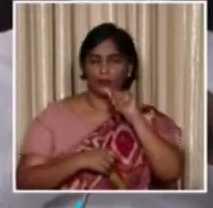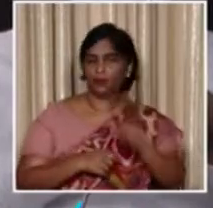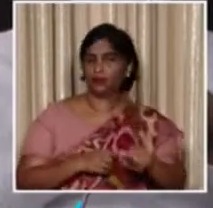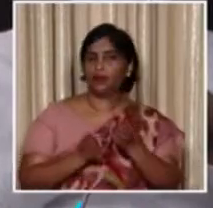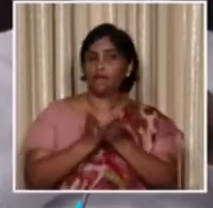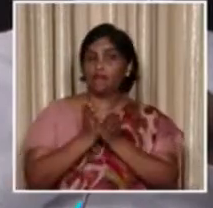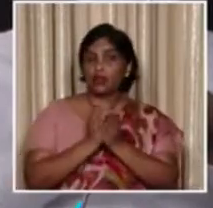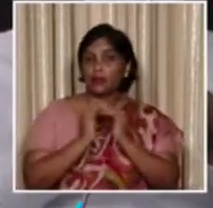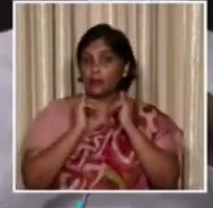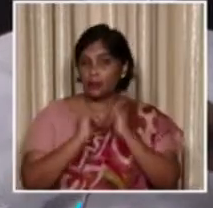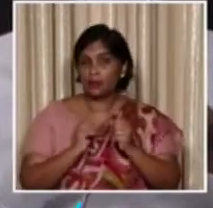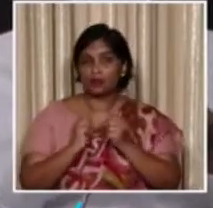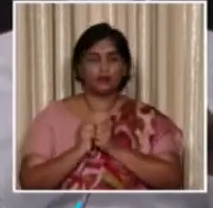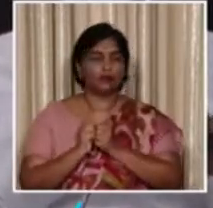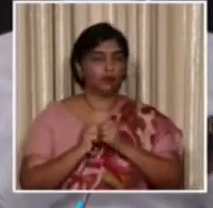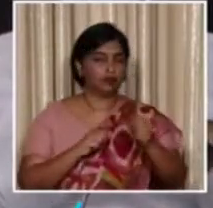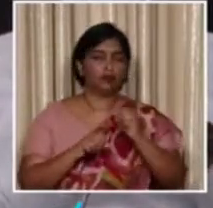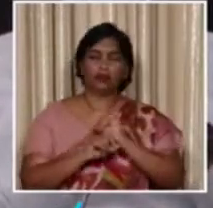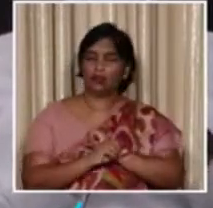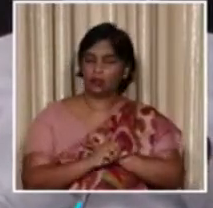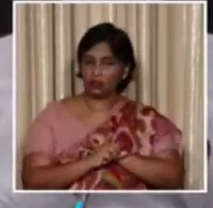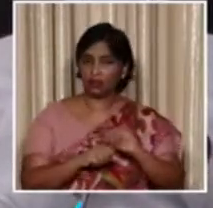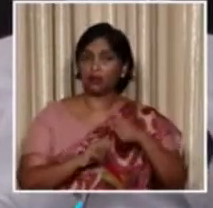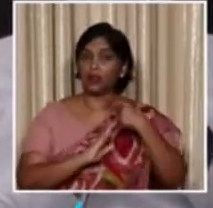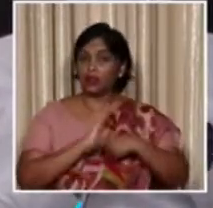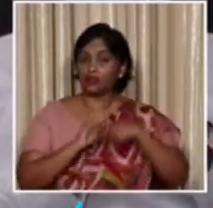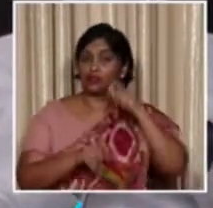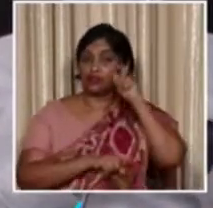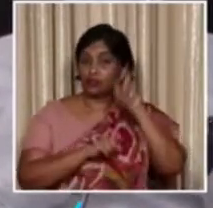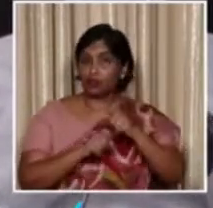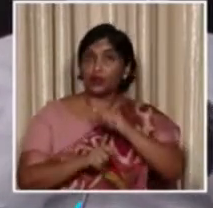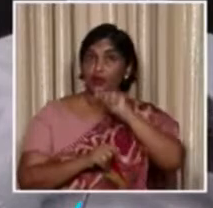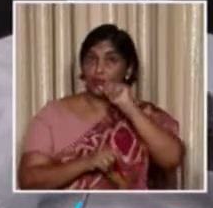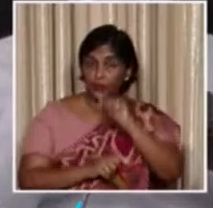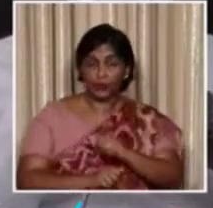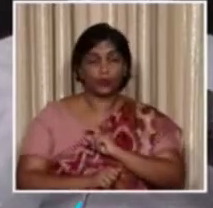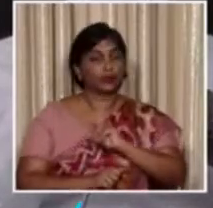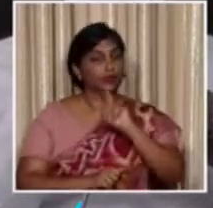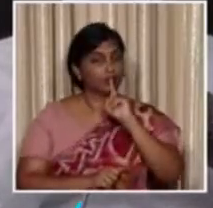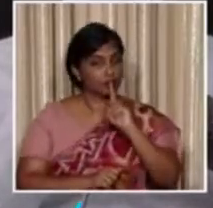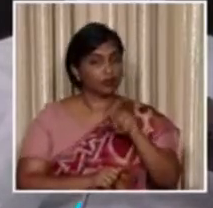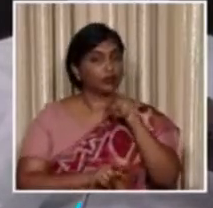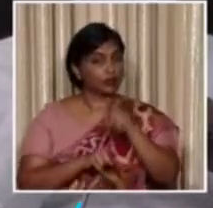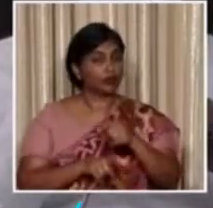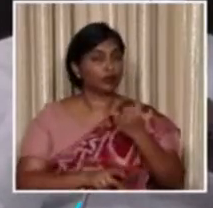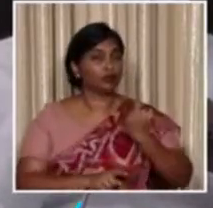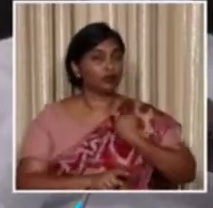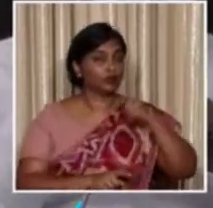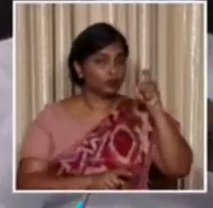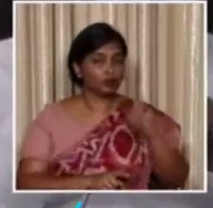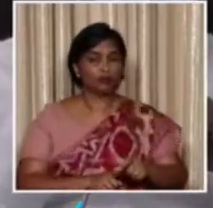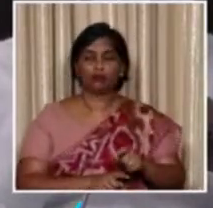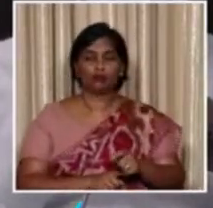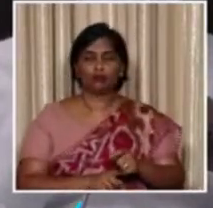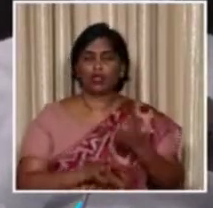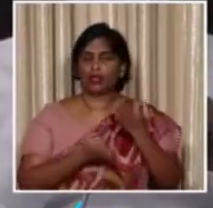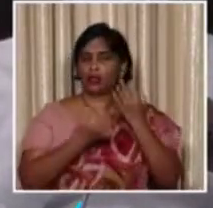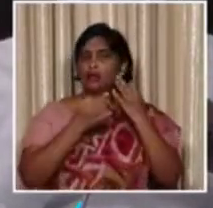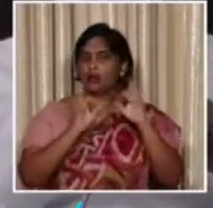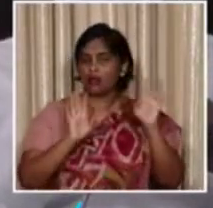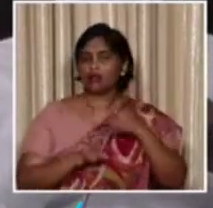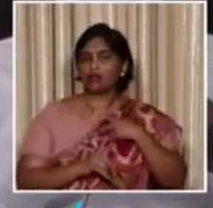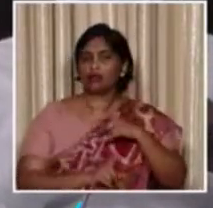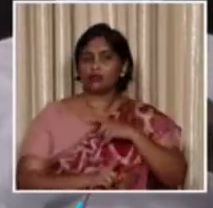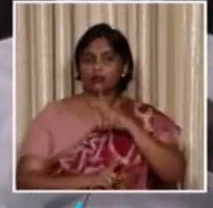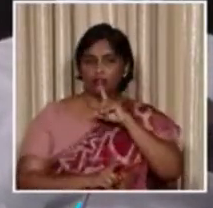විනය විරෝධී ක්‍රියාවන් සිදු නොකළ රටේ ජනතාවට සත්‍ය හෙළි කළ මේ වෛද්‍යවරයා එම චෝදනාවෙන් නිදහස් කරන්නයි